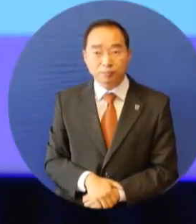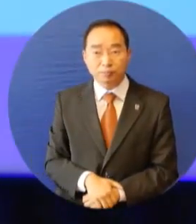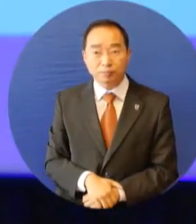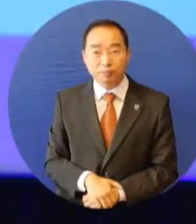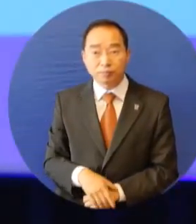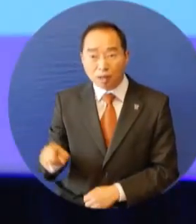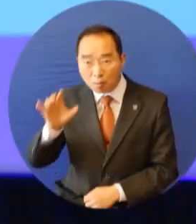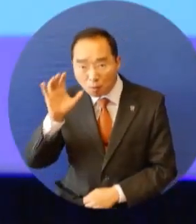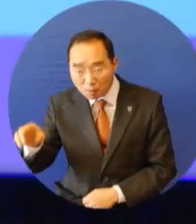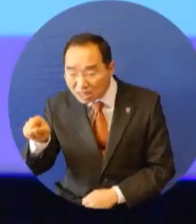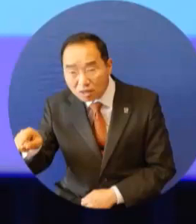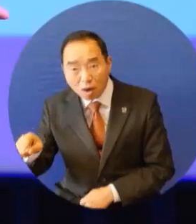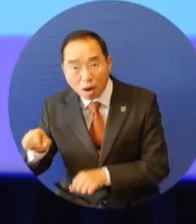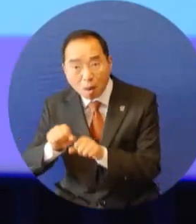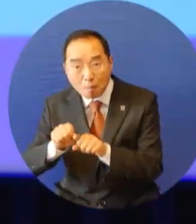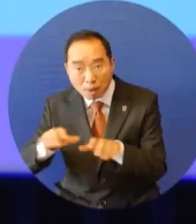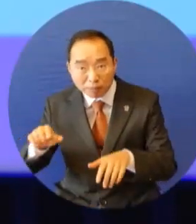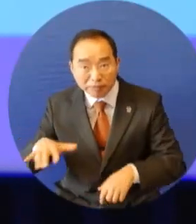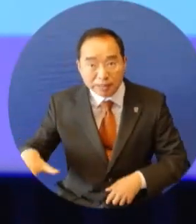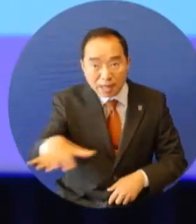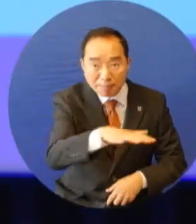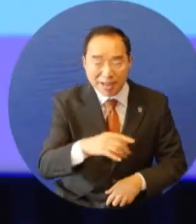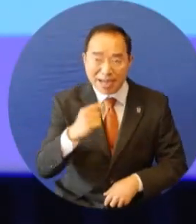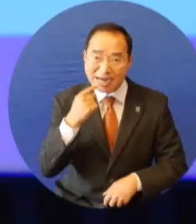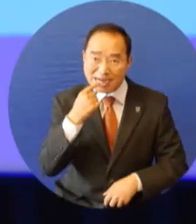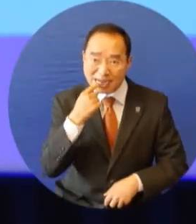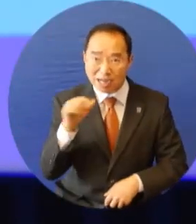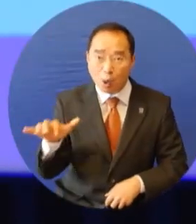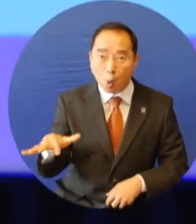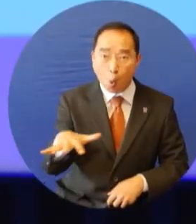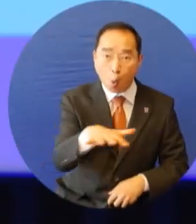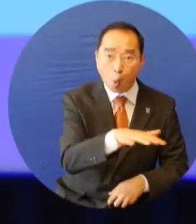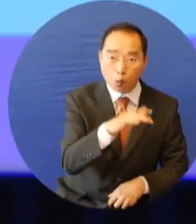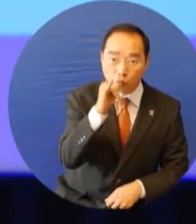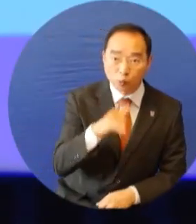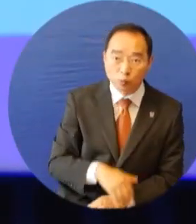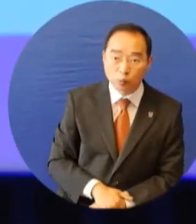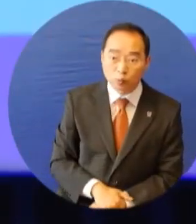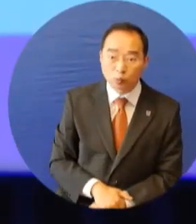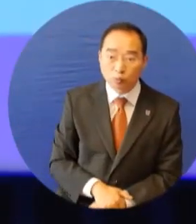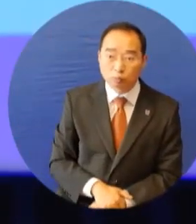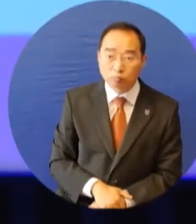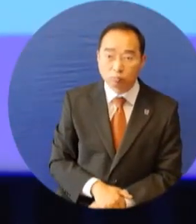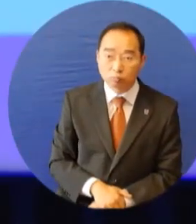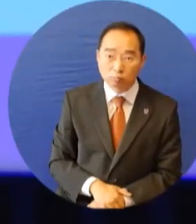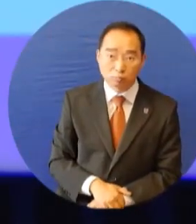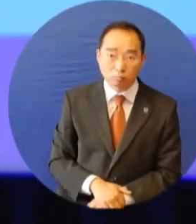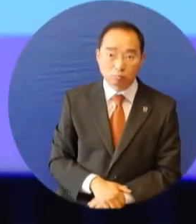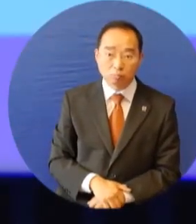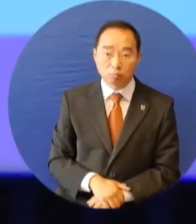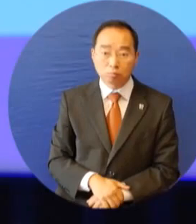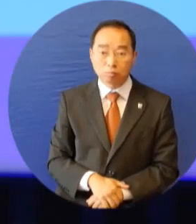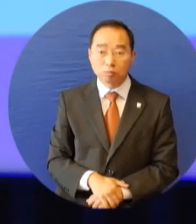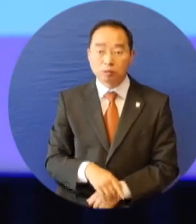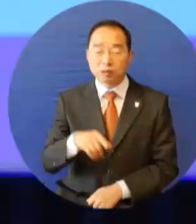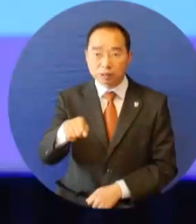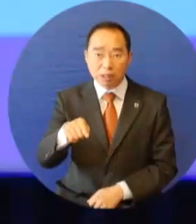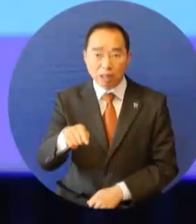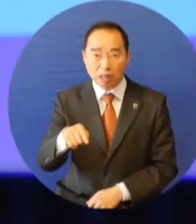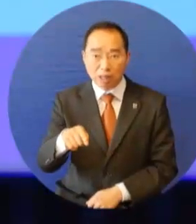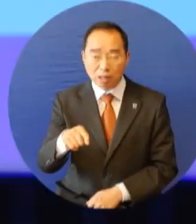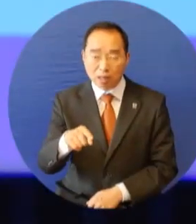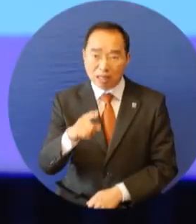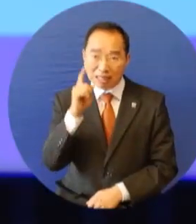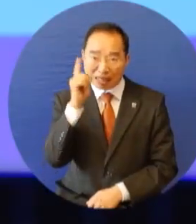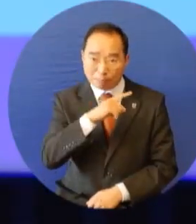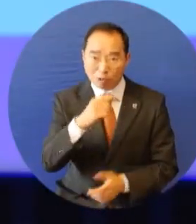있어요. 전체를 막 그게 확 퍼졌을 때는 하얗게 되거든. 잎이. 그게 이 과실에 그 유해한